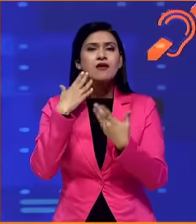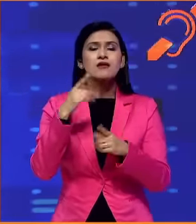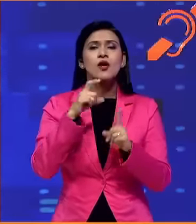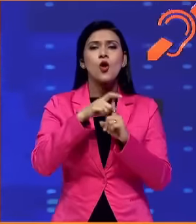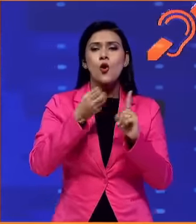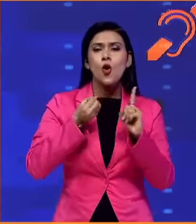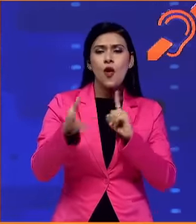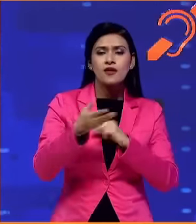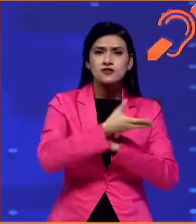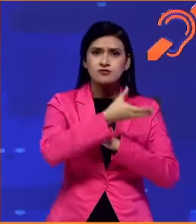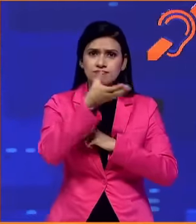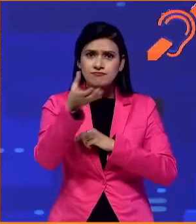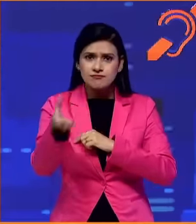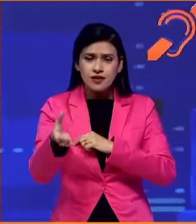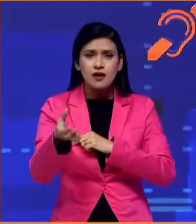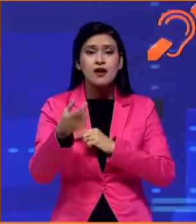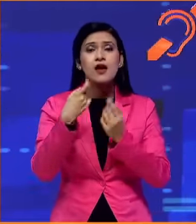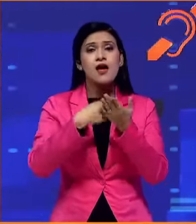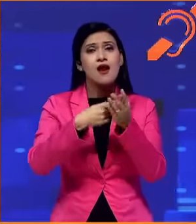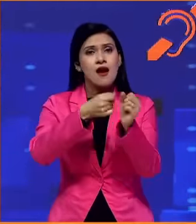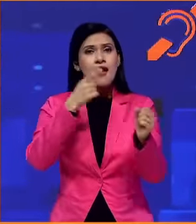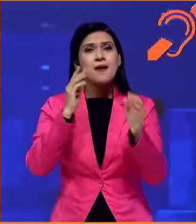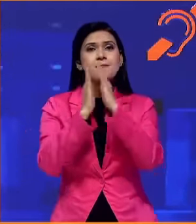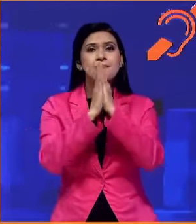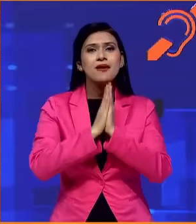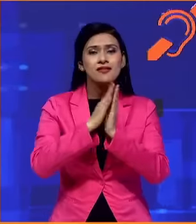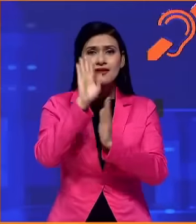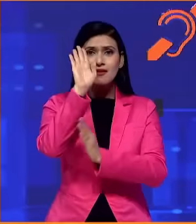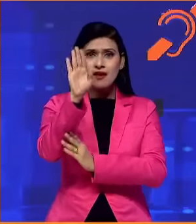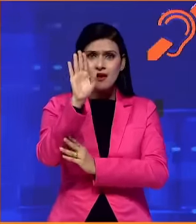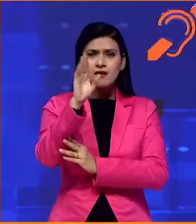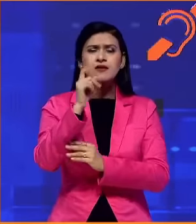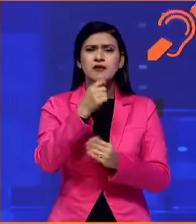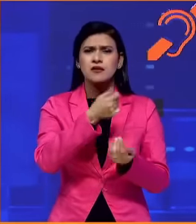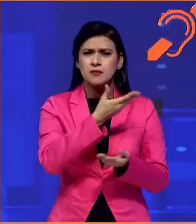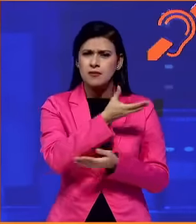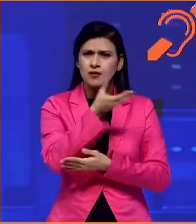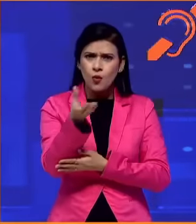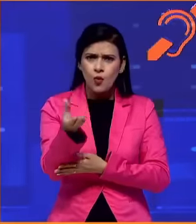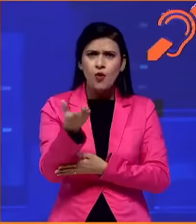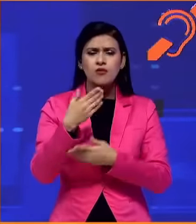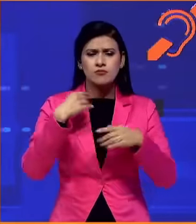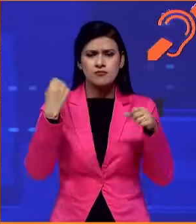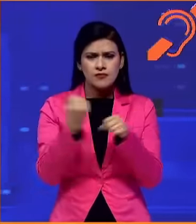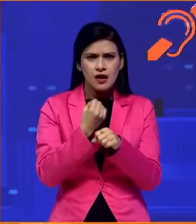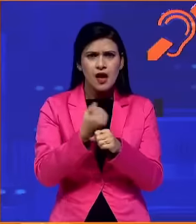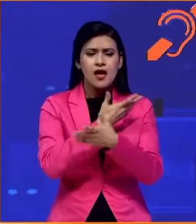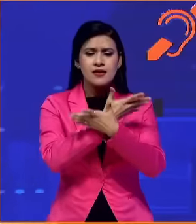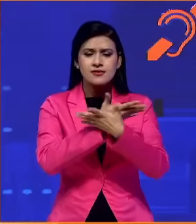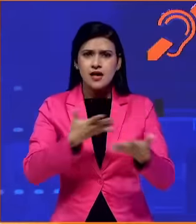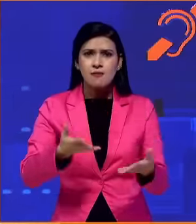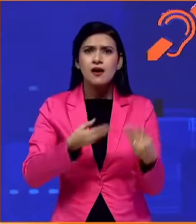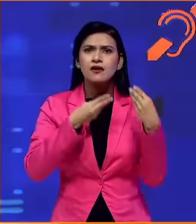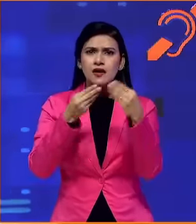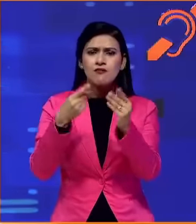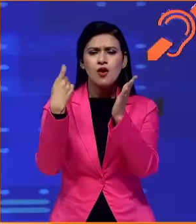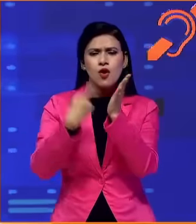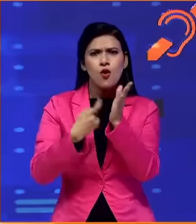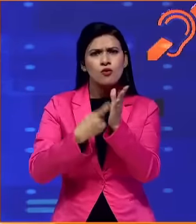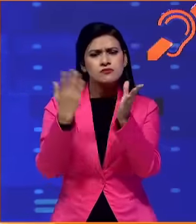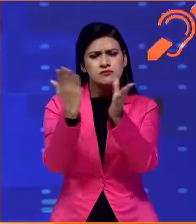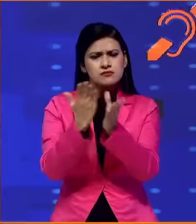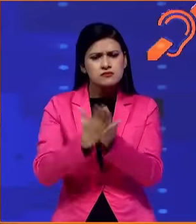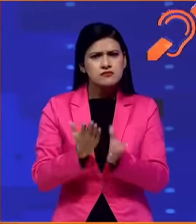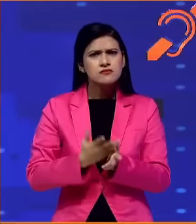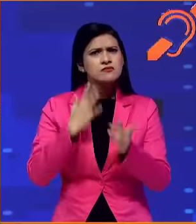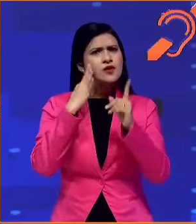हैयाजिन्होंने राममंदिरकेनिर्माणमेंअपनापैसालगायाहै,तो वहसब रिकॉर्डमेंदर्जहै।उसकेसाथकुछभीगलतनहीं